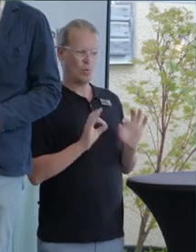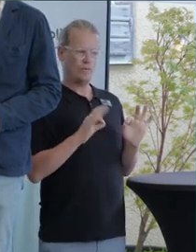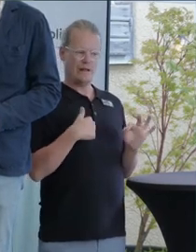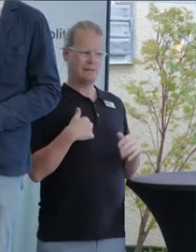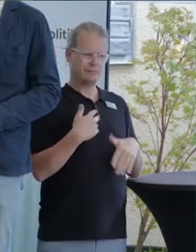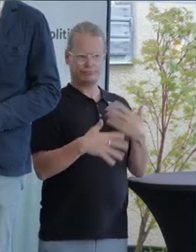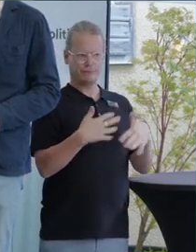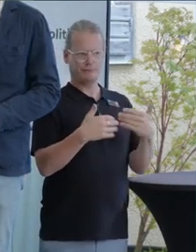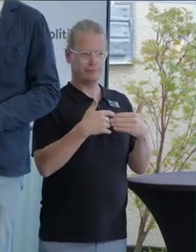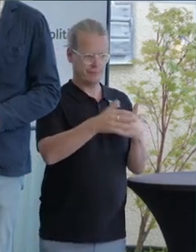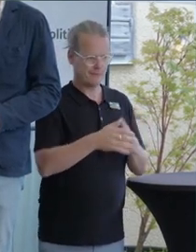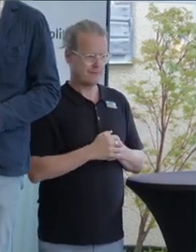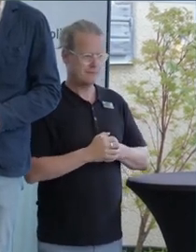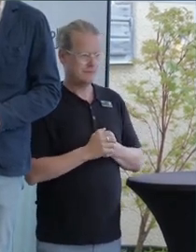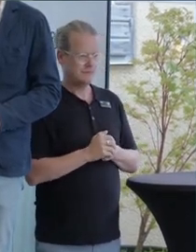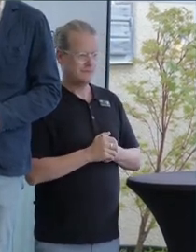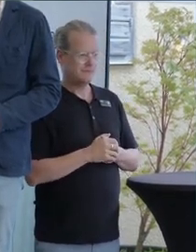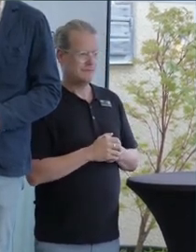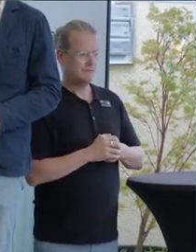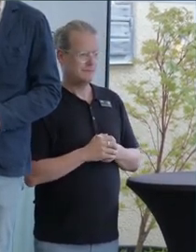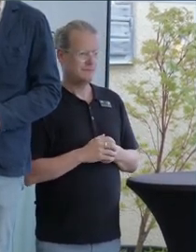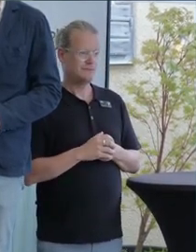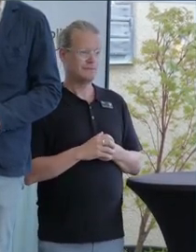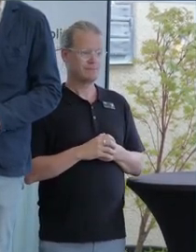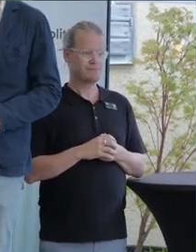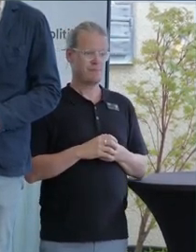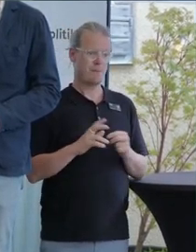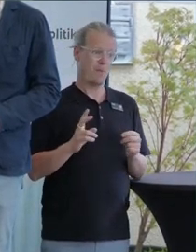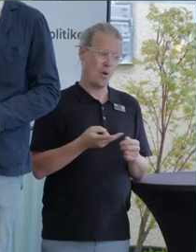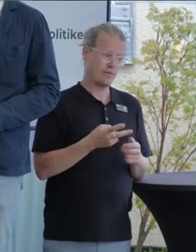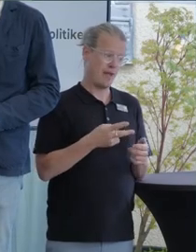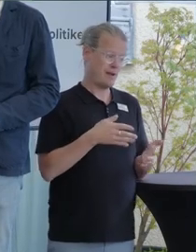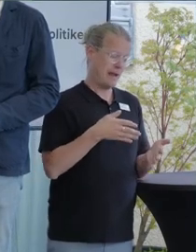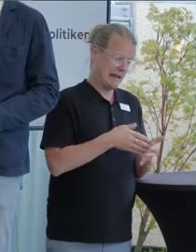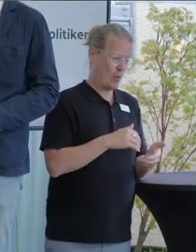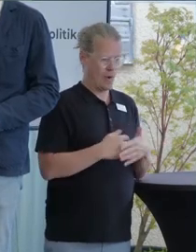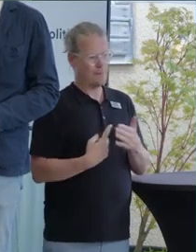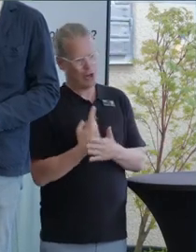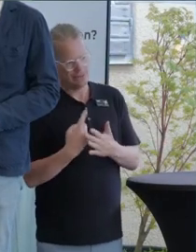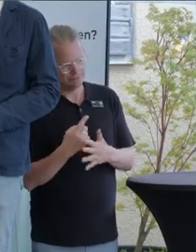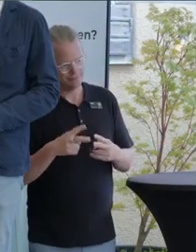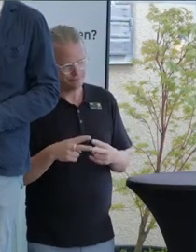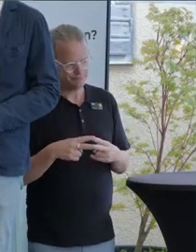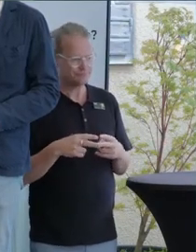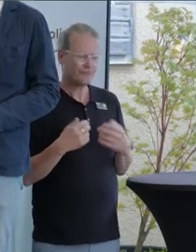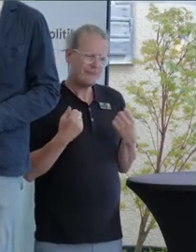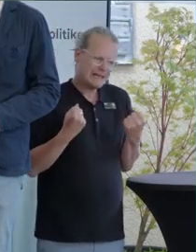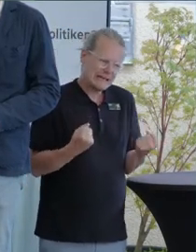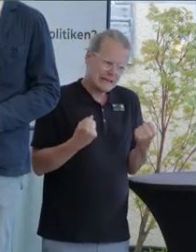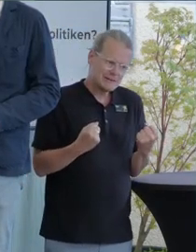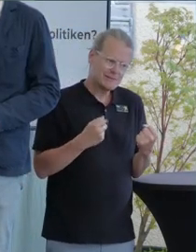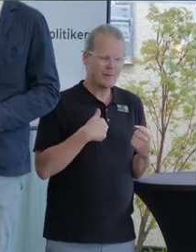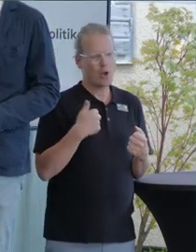politiken? Ja, nej, men det är ju både en hinder och en möjlighet, men det viktiga tycker jag är att vi behöver ha det här